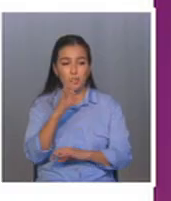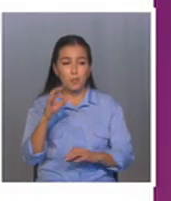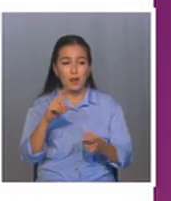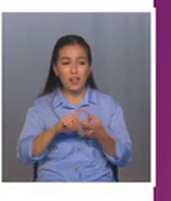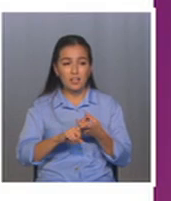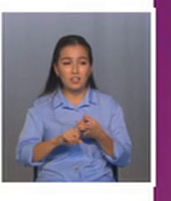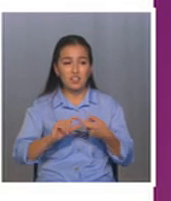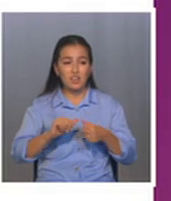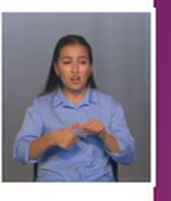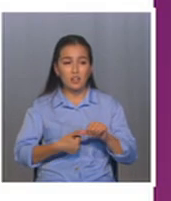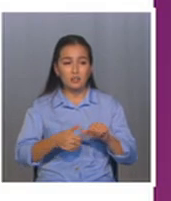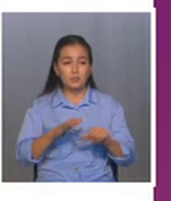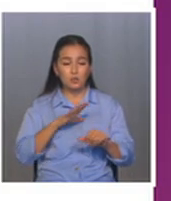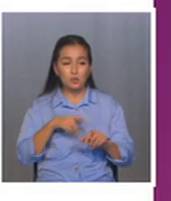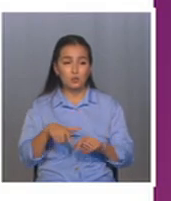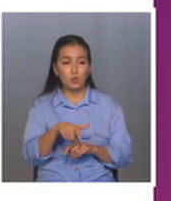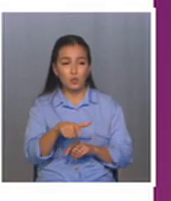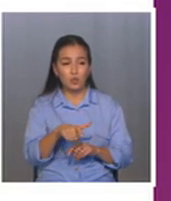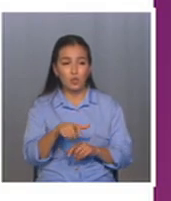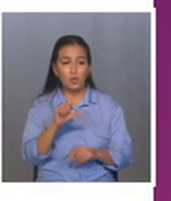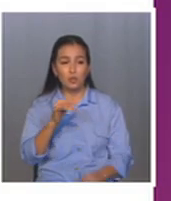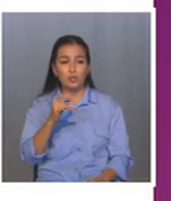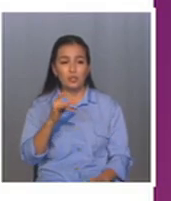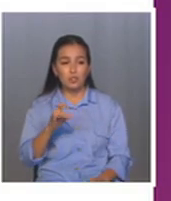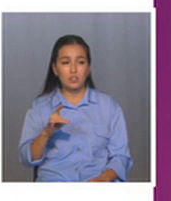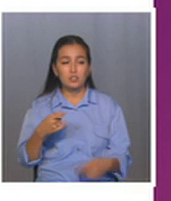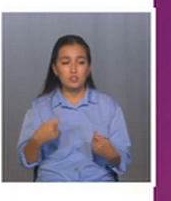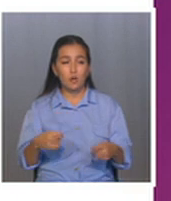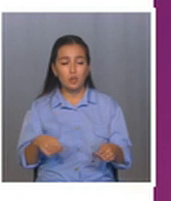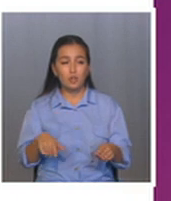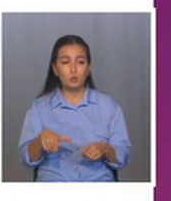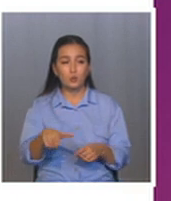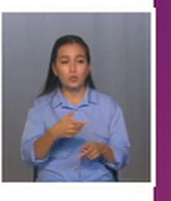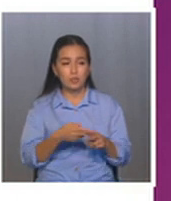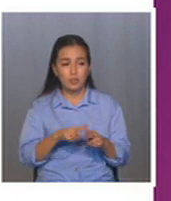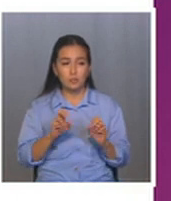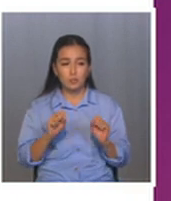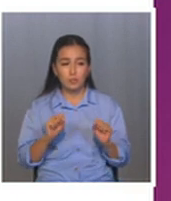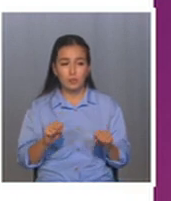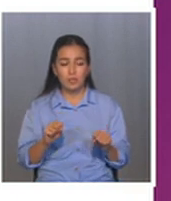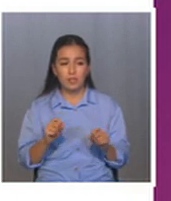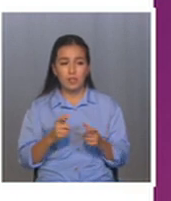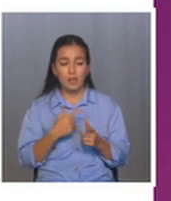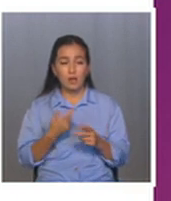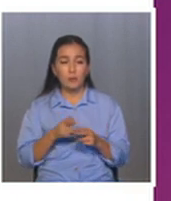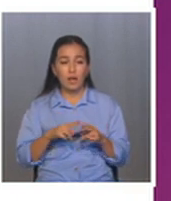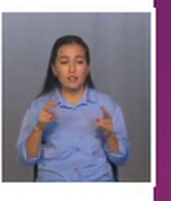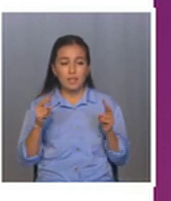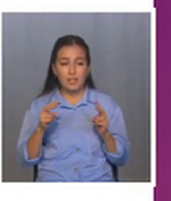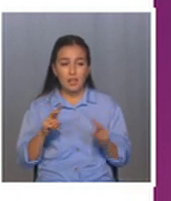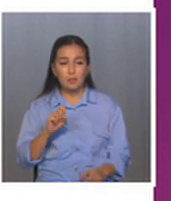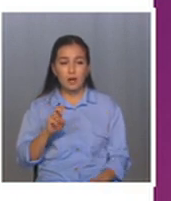нығайта түскен жол ұйғыр сауда жолын айтуға болады. Бұған дәлел Бактрия